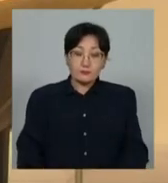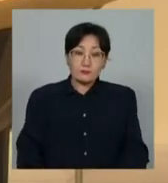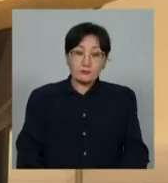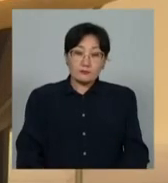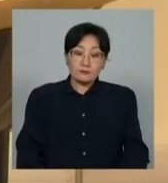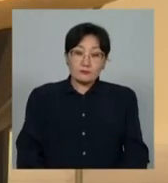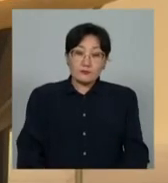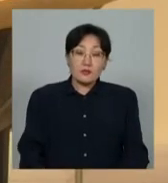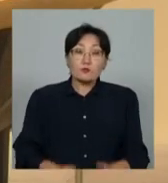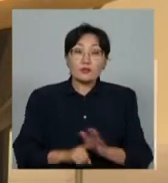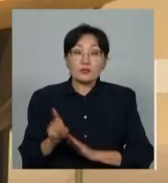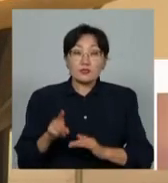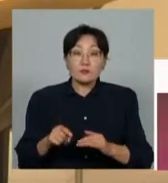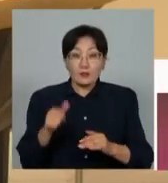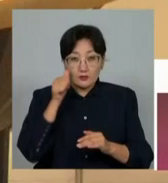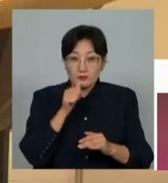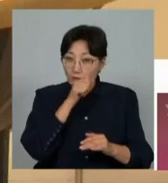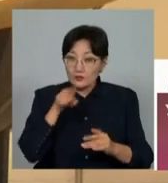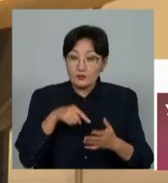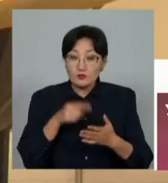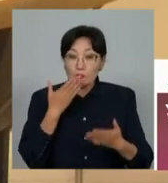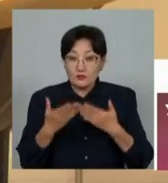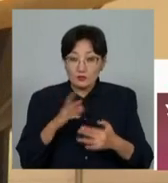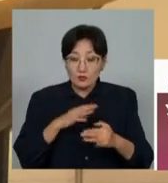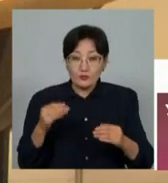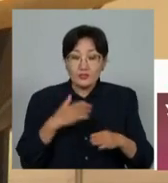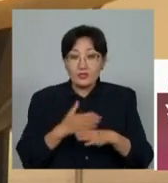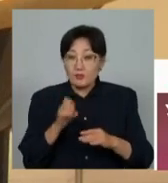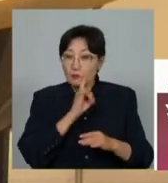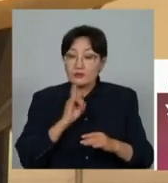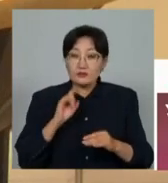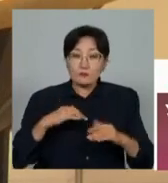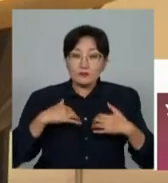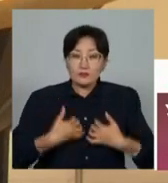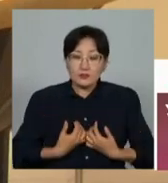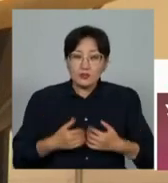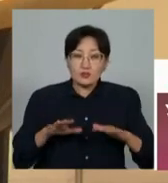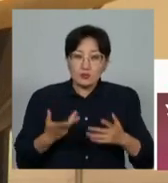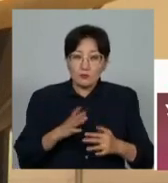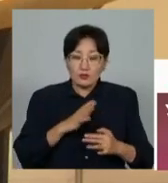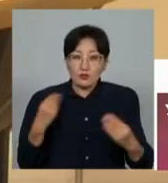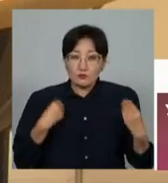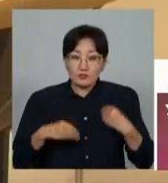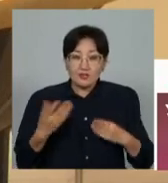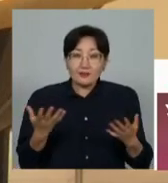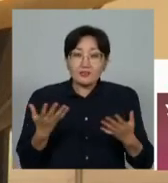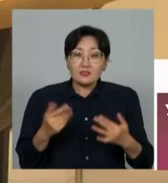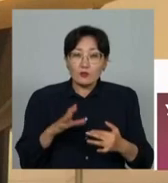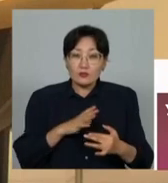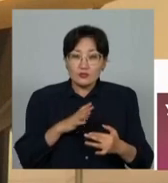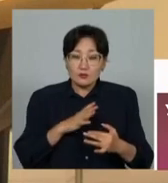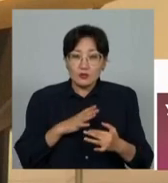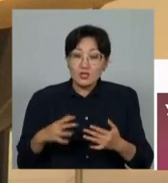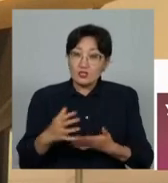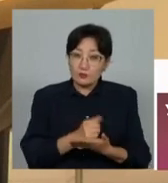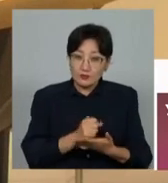опрос. Алдымен біз анонимді түрде сауалнама өткіздік. Кейін әйелдердің қайғылы жайт орын алған кезде үстіндегі киген киімдерінің образдарын